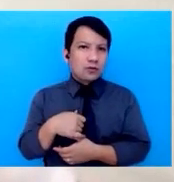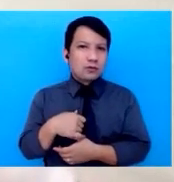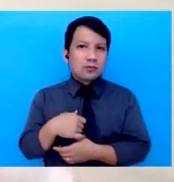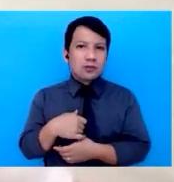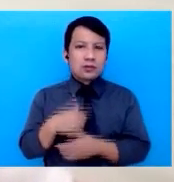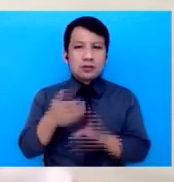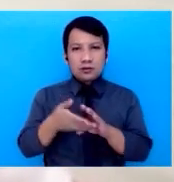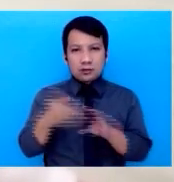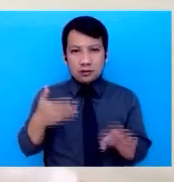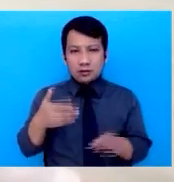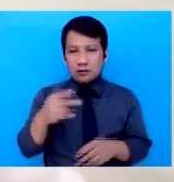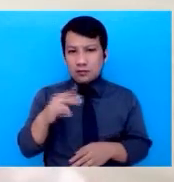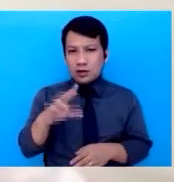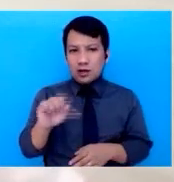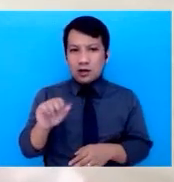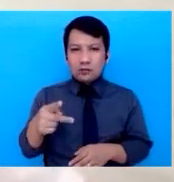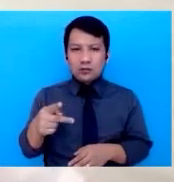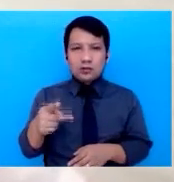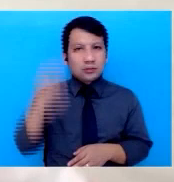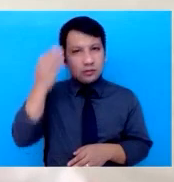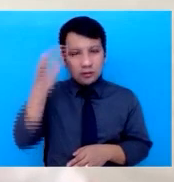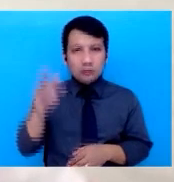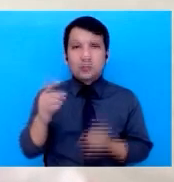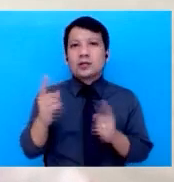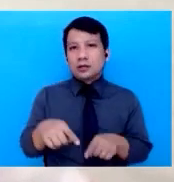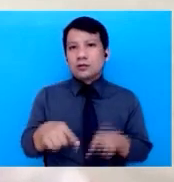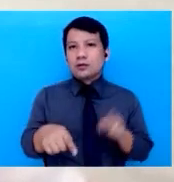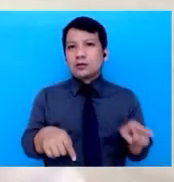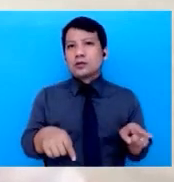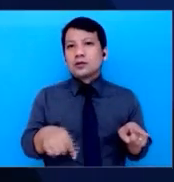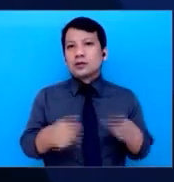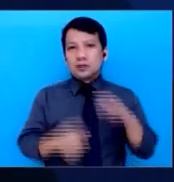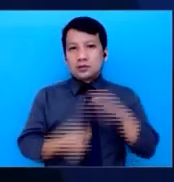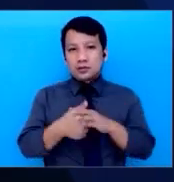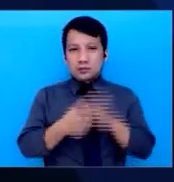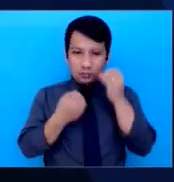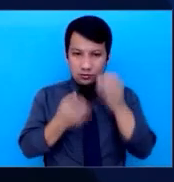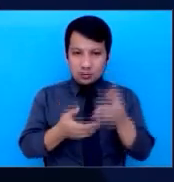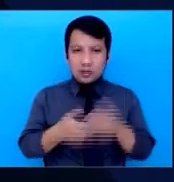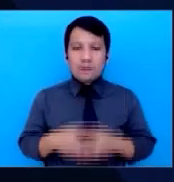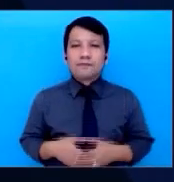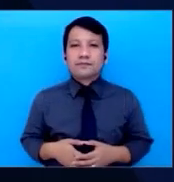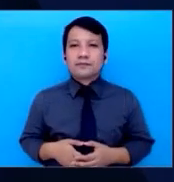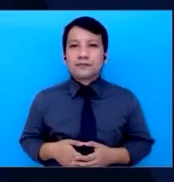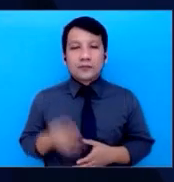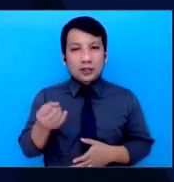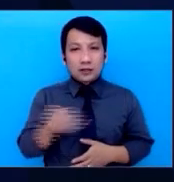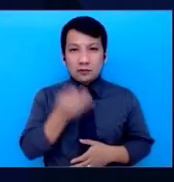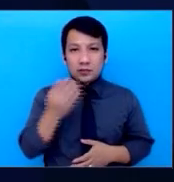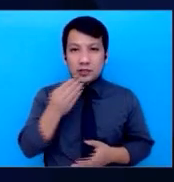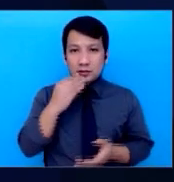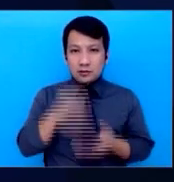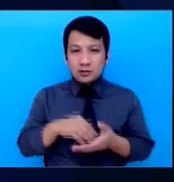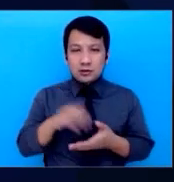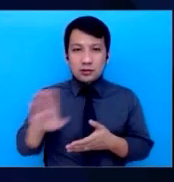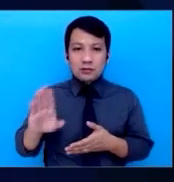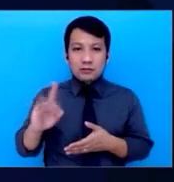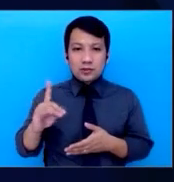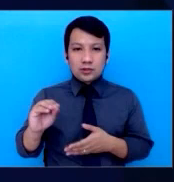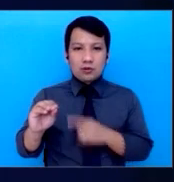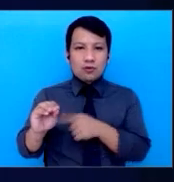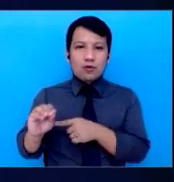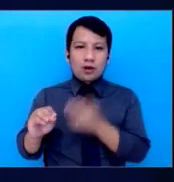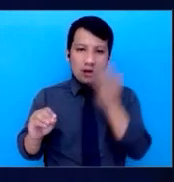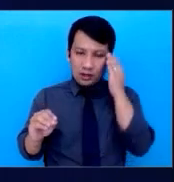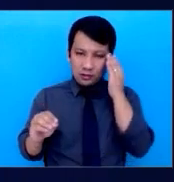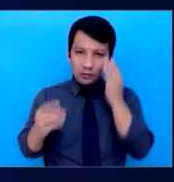So, hindi ko alam kung anong ginawa nila after nung nahack ako. Sa isang pahayag, sinabi ng BDO na alam nila ang nangyaring